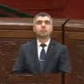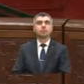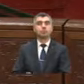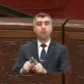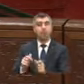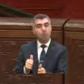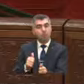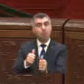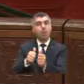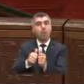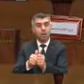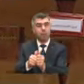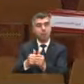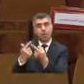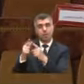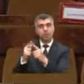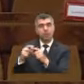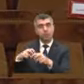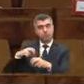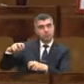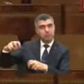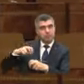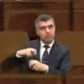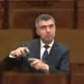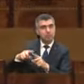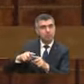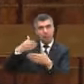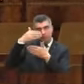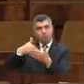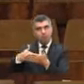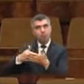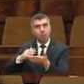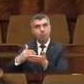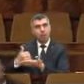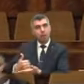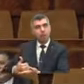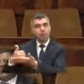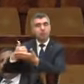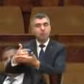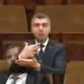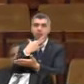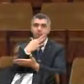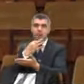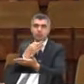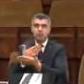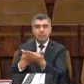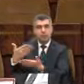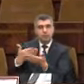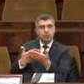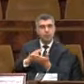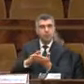لوكبتها كذلك يعني تحفيزات على مستوى التنقل حتى على مستوى داخل الأرض الوطن وتقديم يعني تسهيلات خدماتية في قطاعات